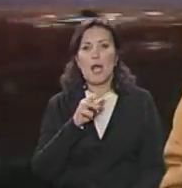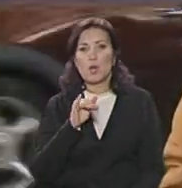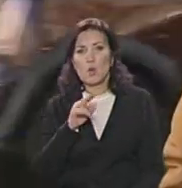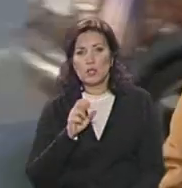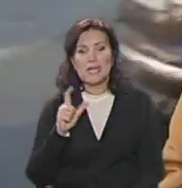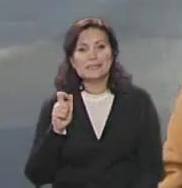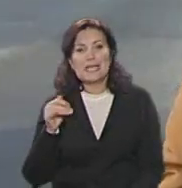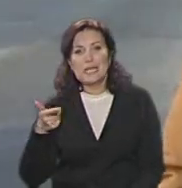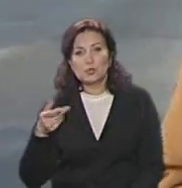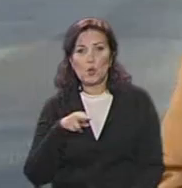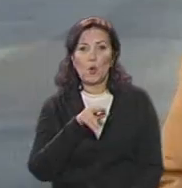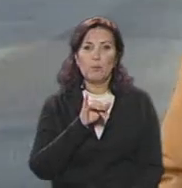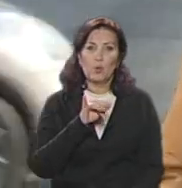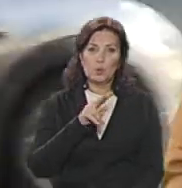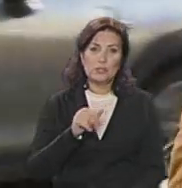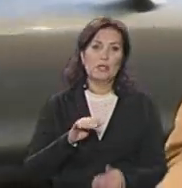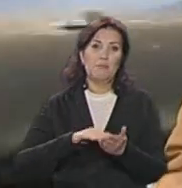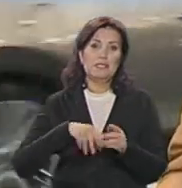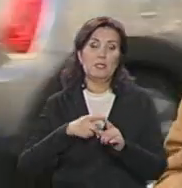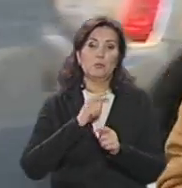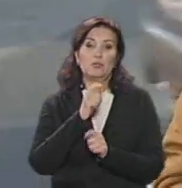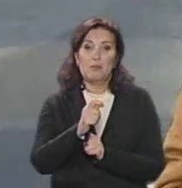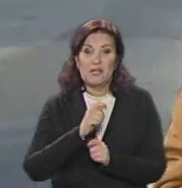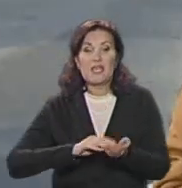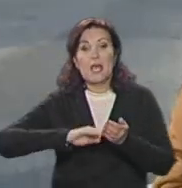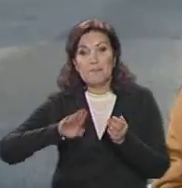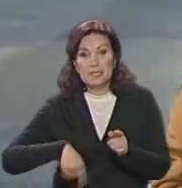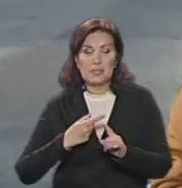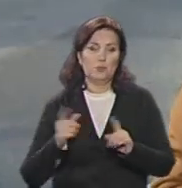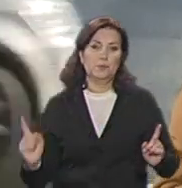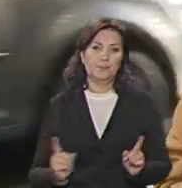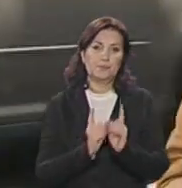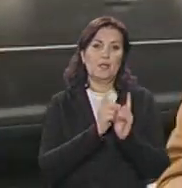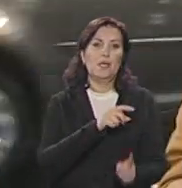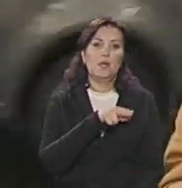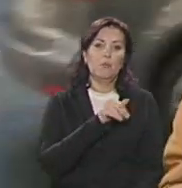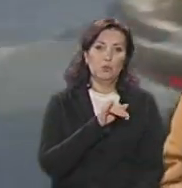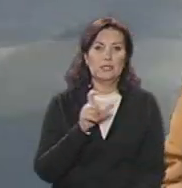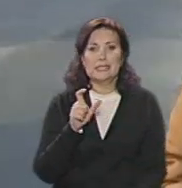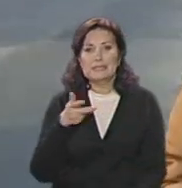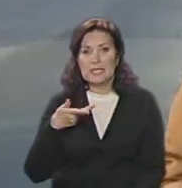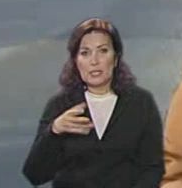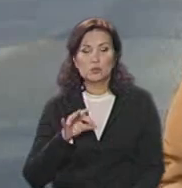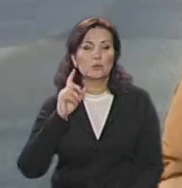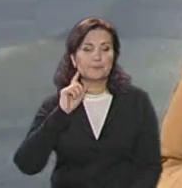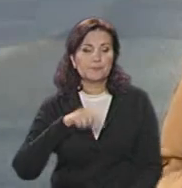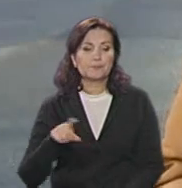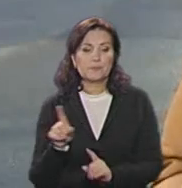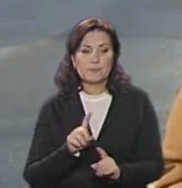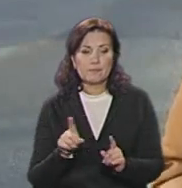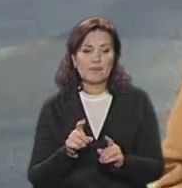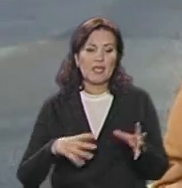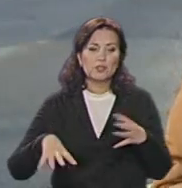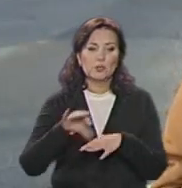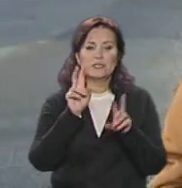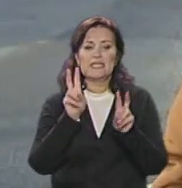І тоді має відбутися брифінг. І після цього вже зустріч Володимира Зеленського та Володимира Путіна. Знаємо, що з